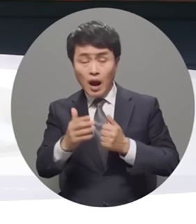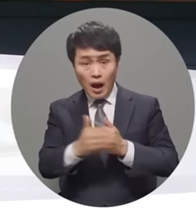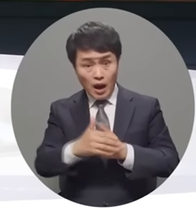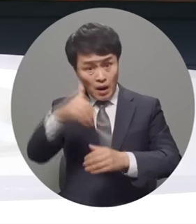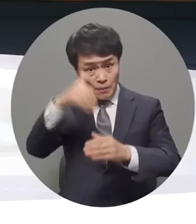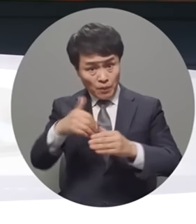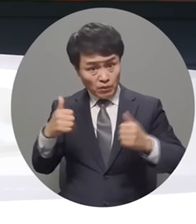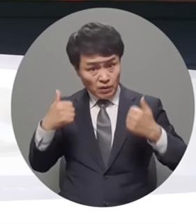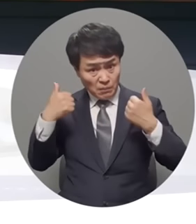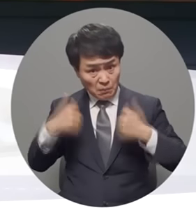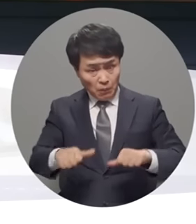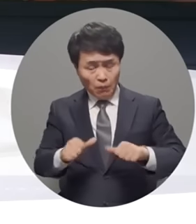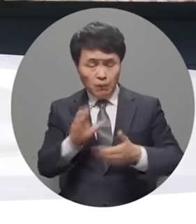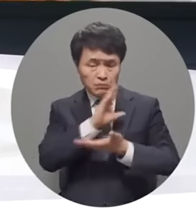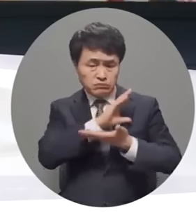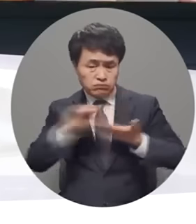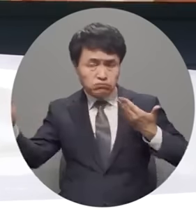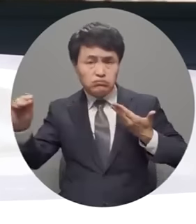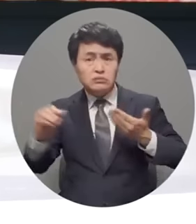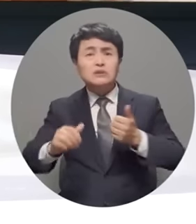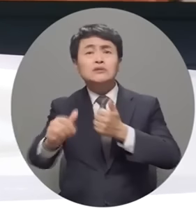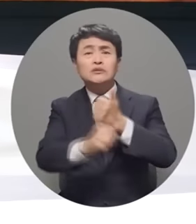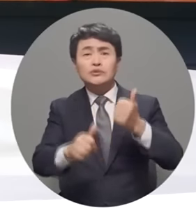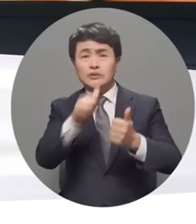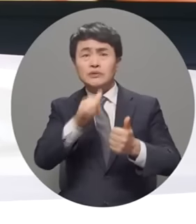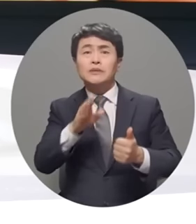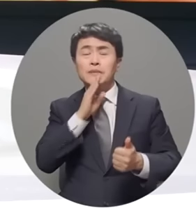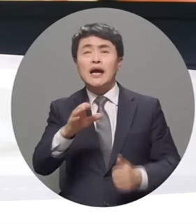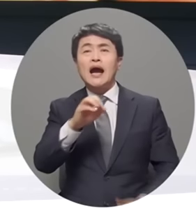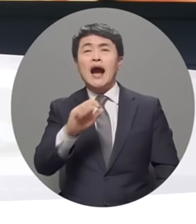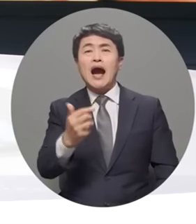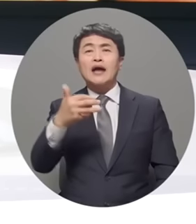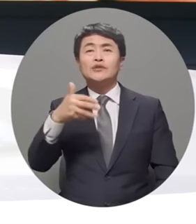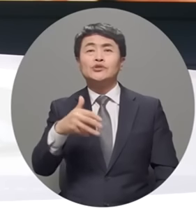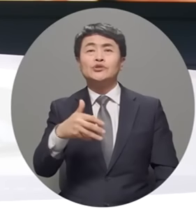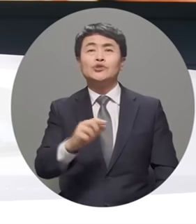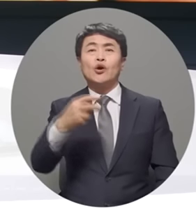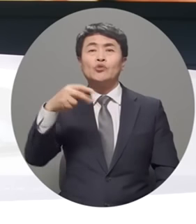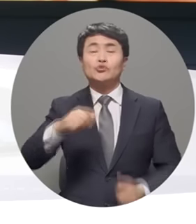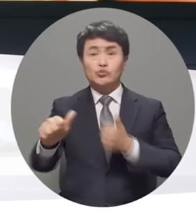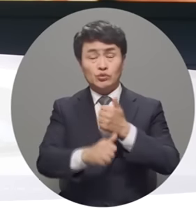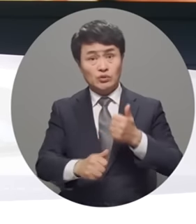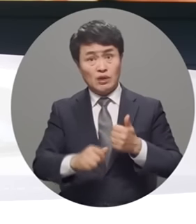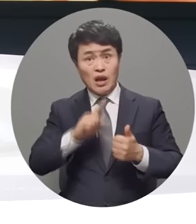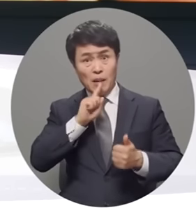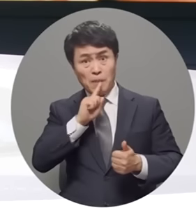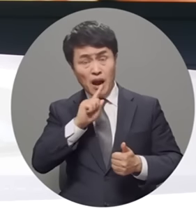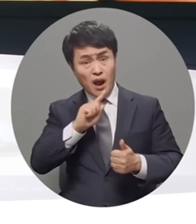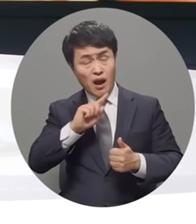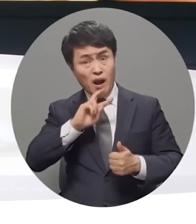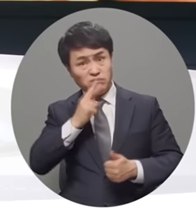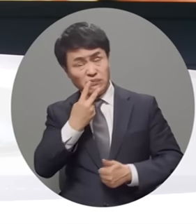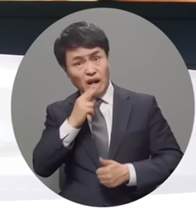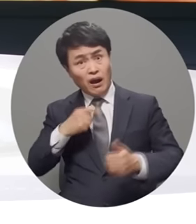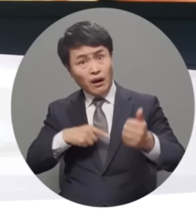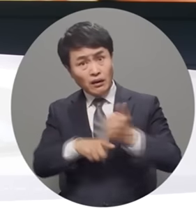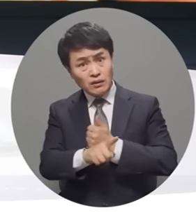않고 본회의장에서 퇴장했던 의원이 있습니다. 안철수 의원인데요. 앞뒤가 왜 이렇게 다르냐는 비판이 일자 안